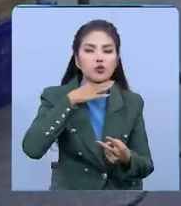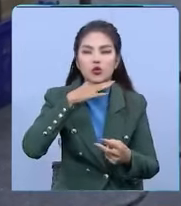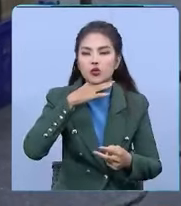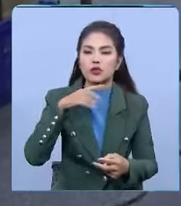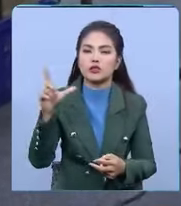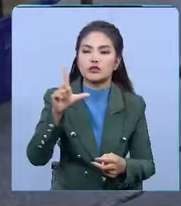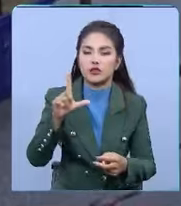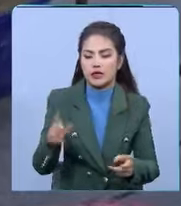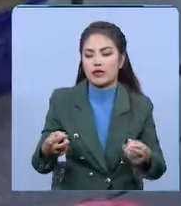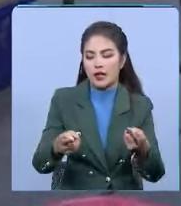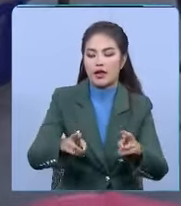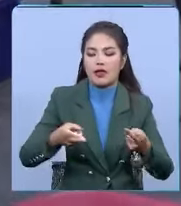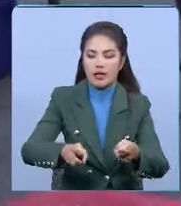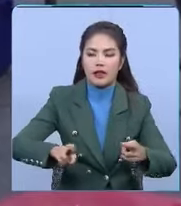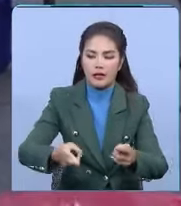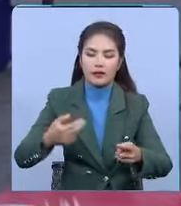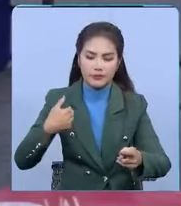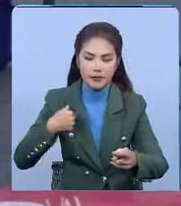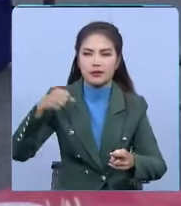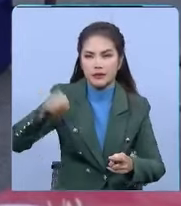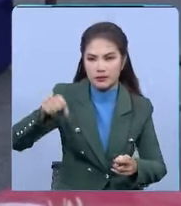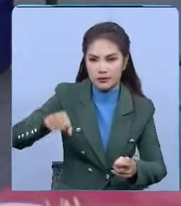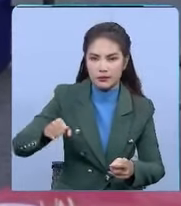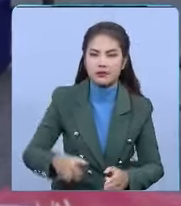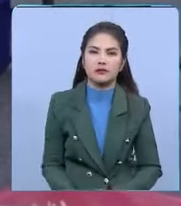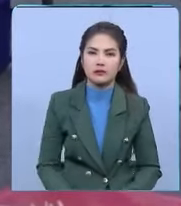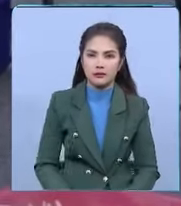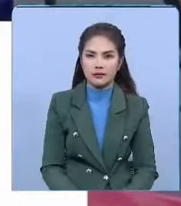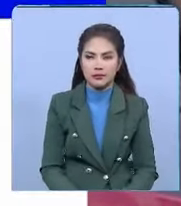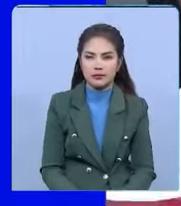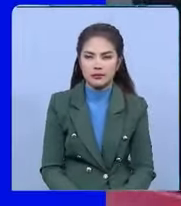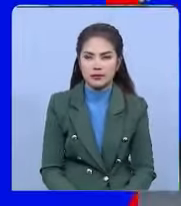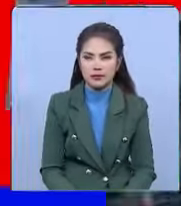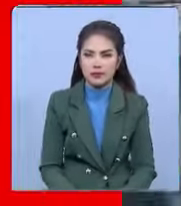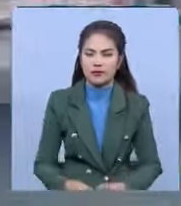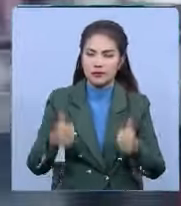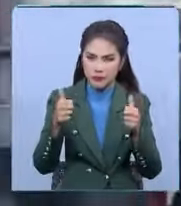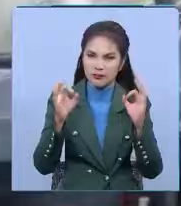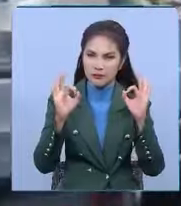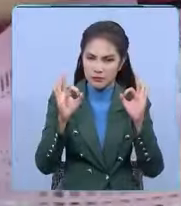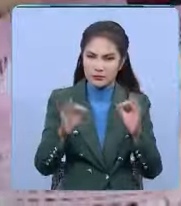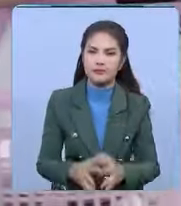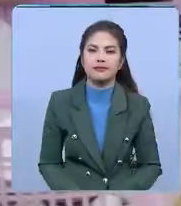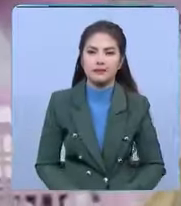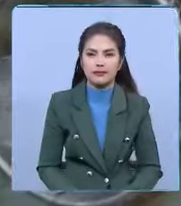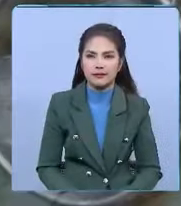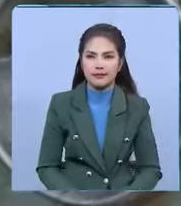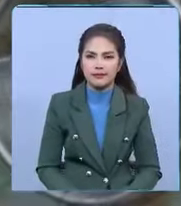งิน หมูสเต๊ะเอาหมูสเต๊ะด้วยไหมฮะ หมูสเต๊ะด้วย โอ้ได้ครับผม